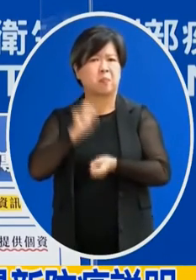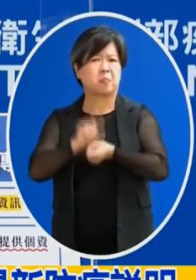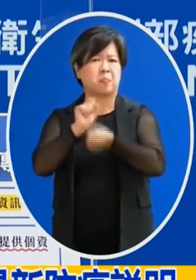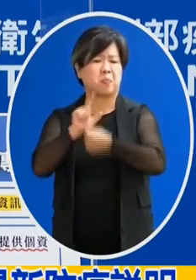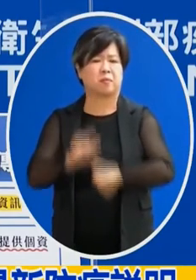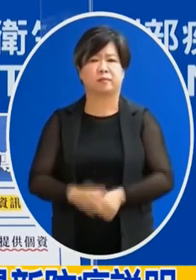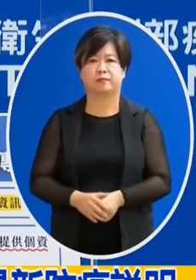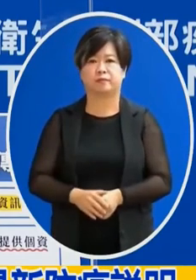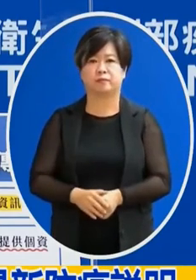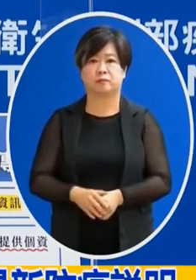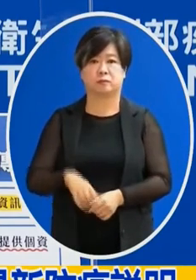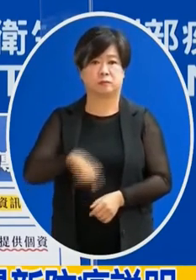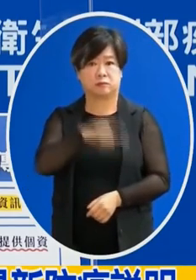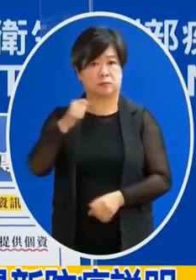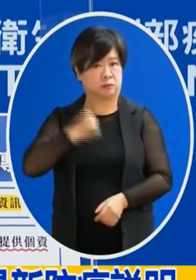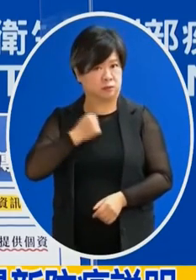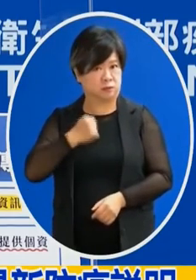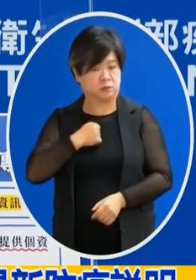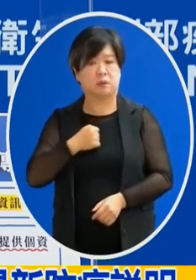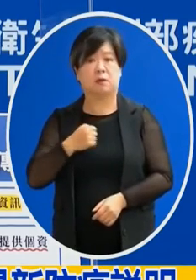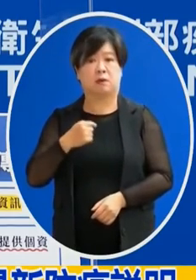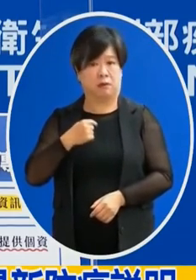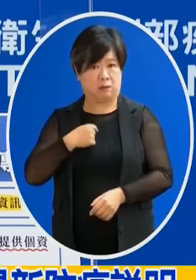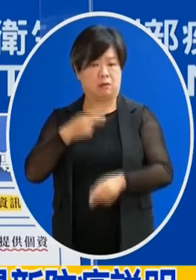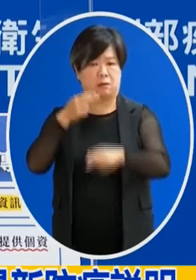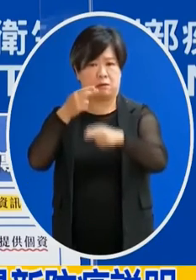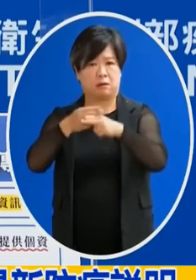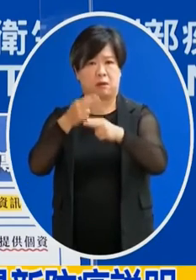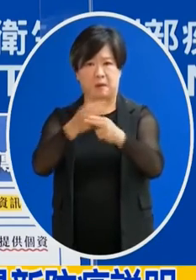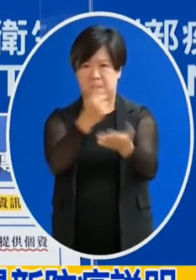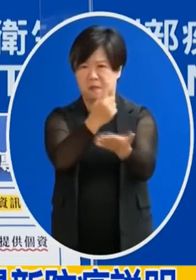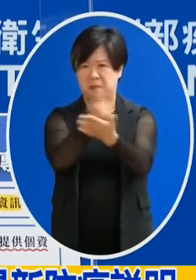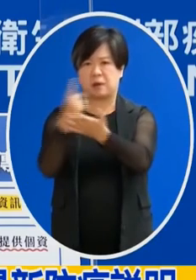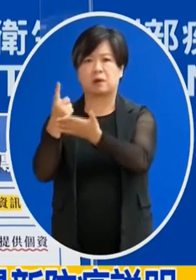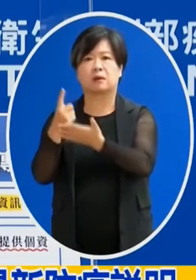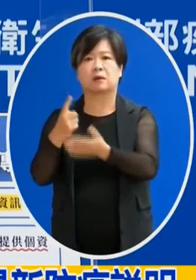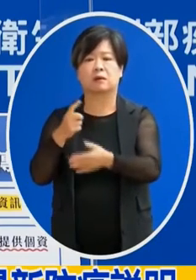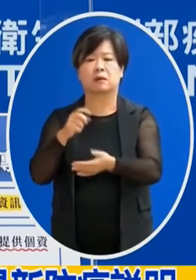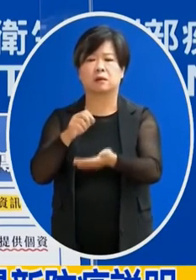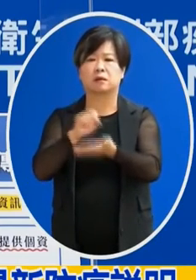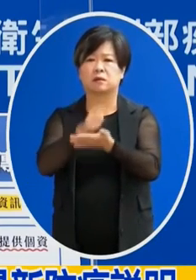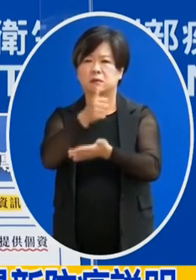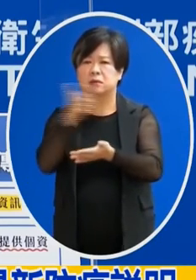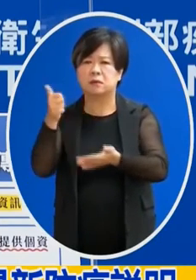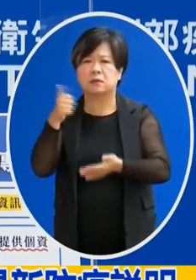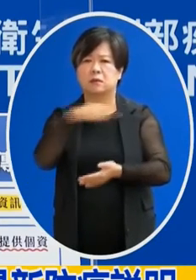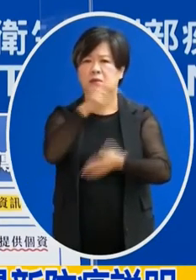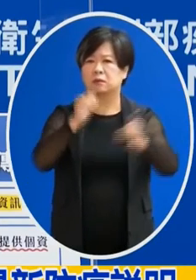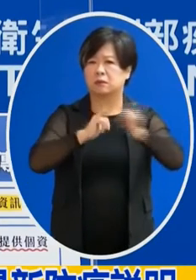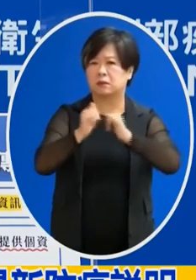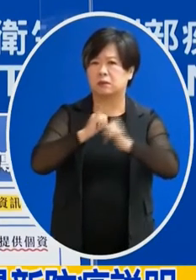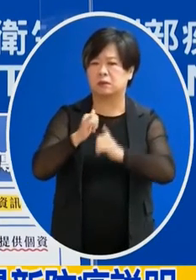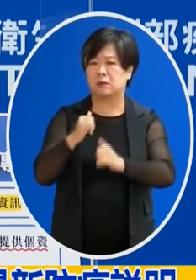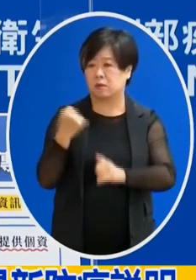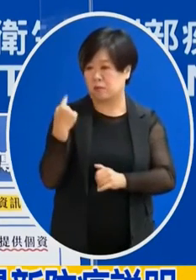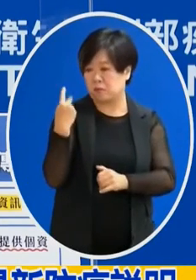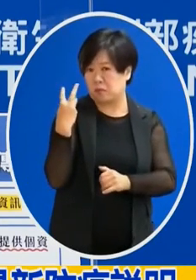息，大家都很清楚，我相信在座的媒体还有我们全国的民众，很多人都在这几